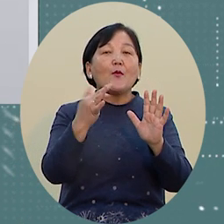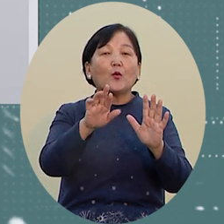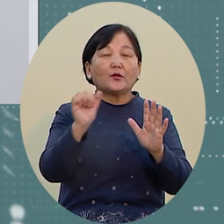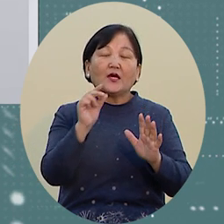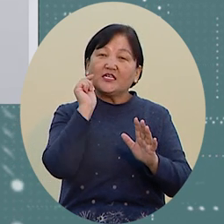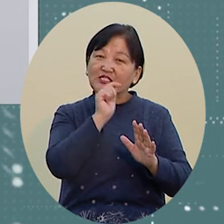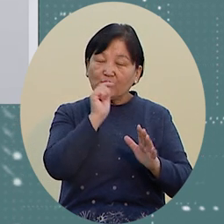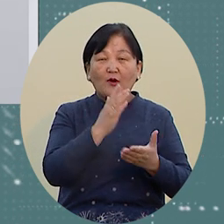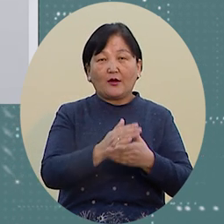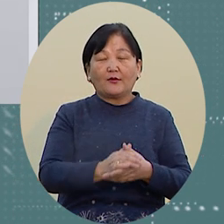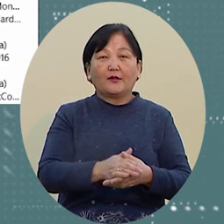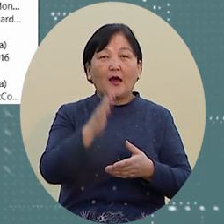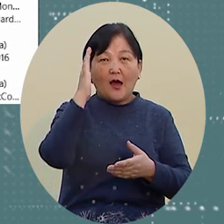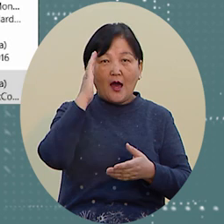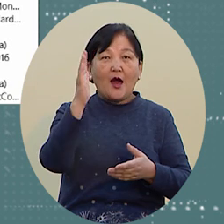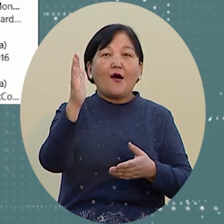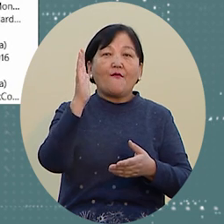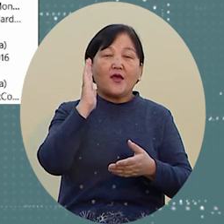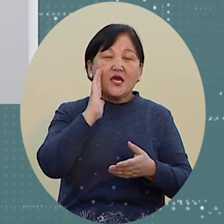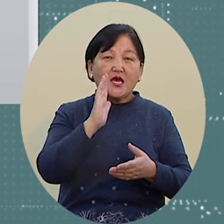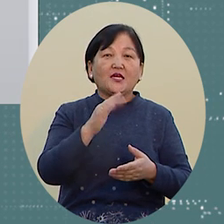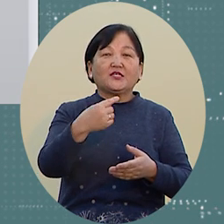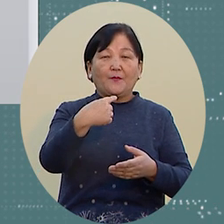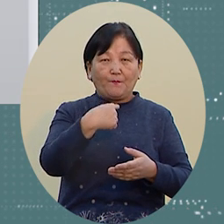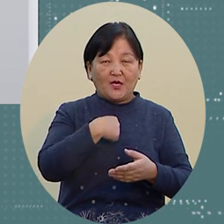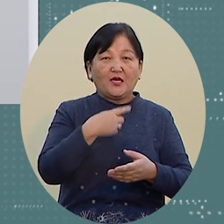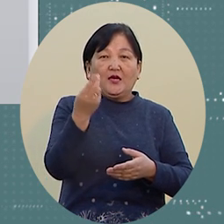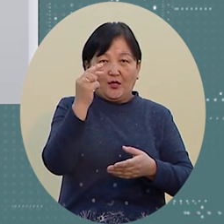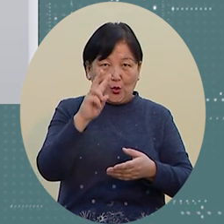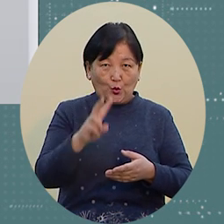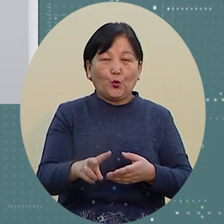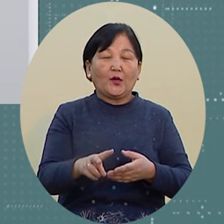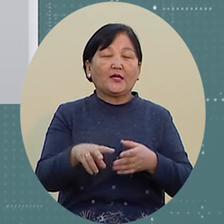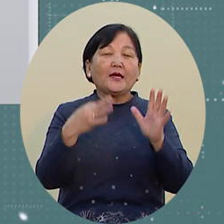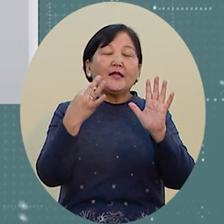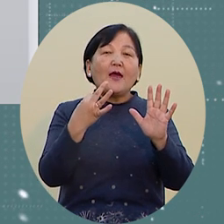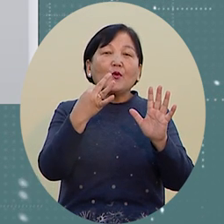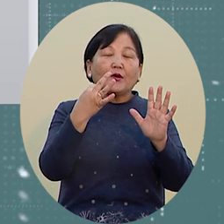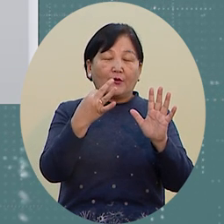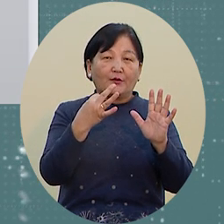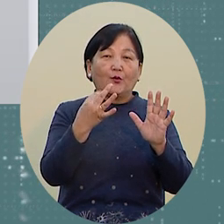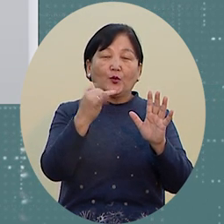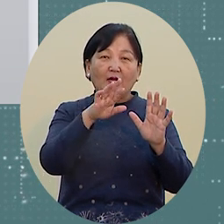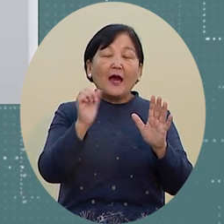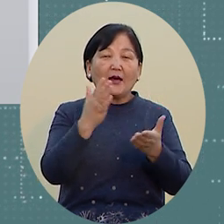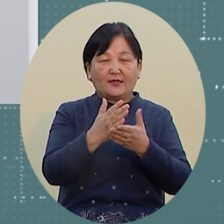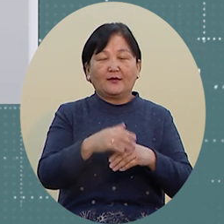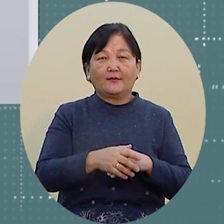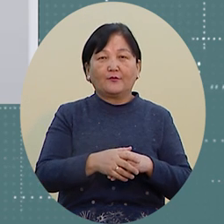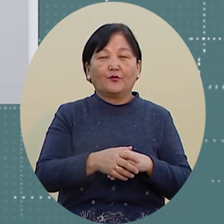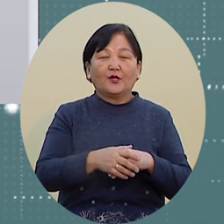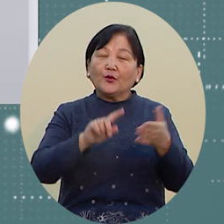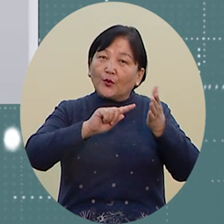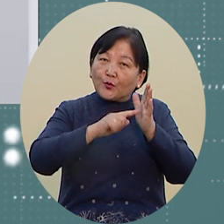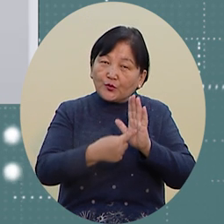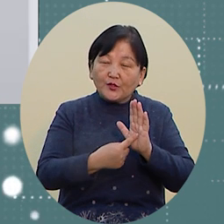хүн шүтээ угаахад хэдэн литр ус зарцуулна гэж багш нь бичсэн байгаа лээ. Та нар хардаа. За төргөөр үржүүлэхлээр за